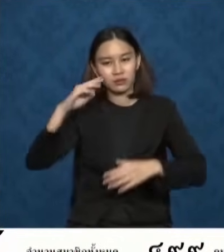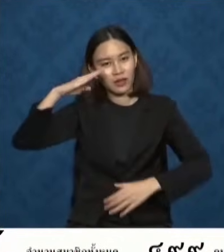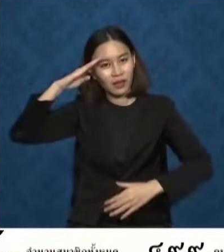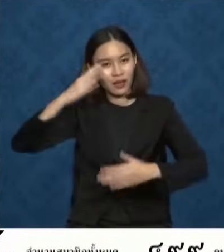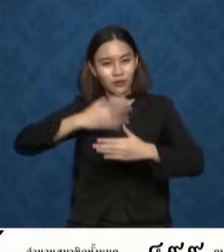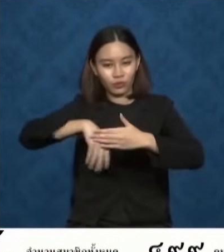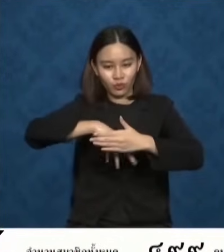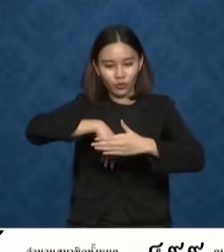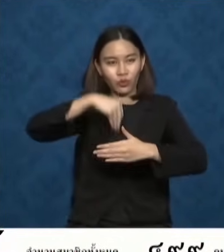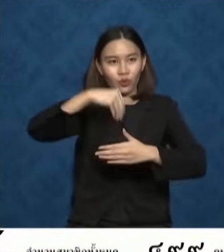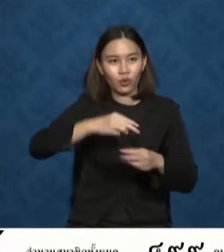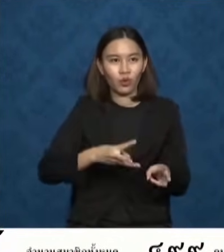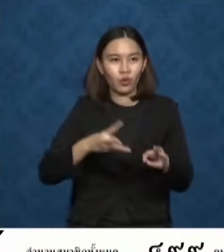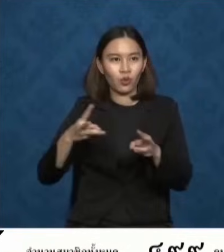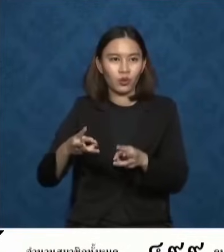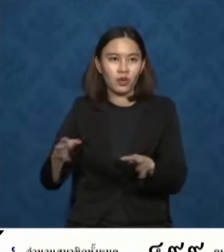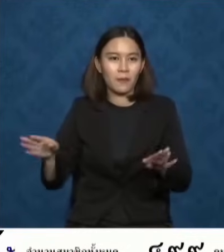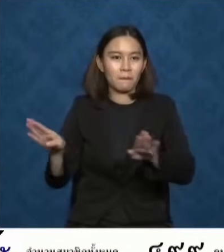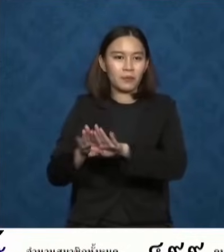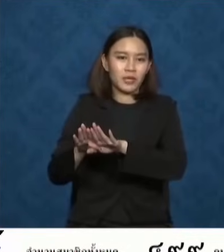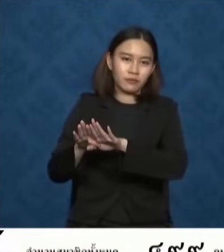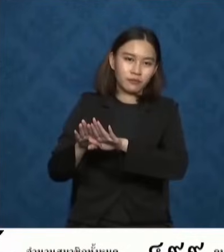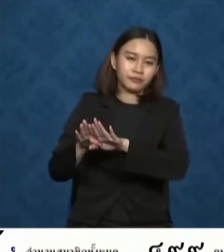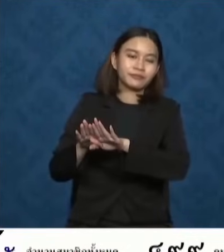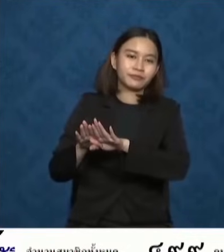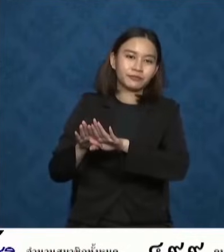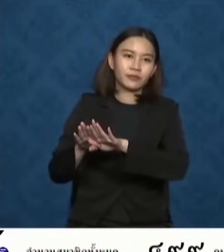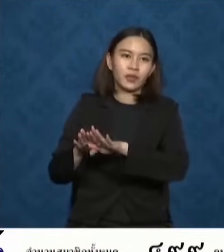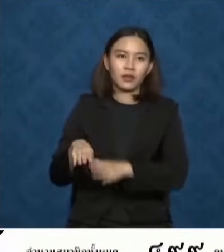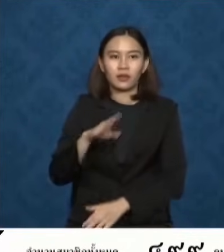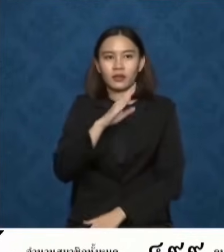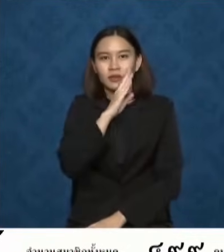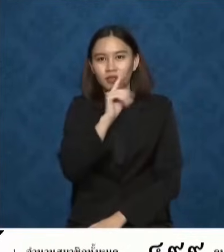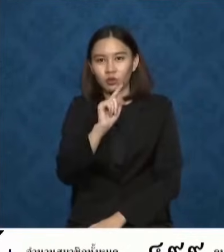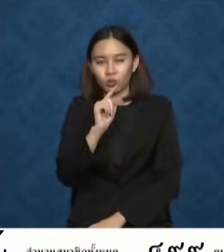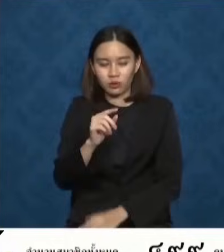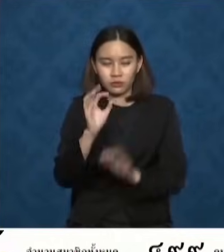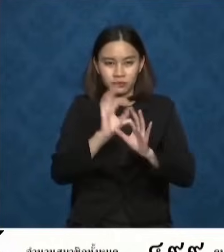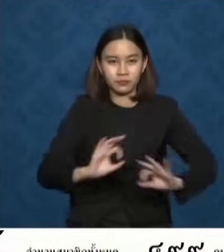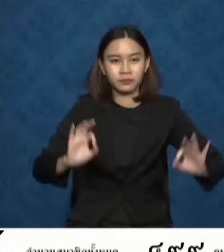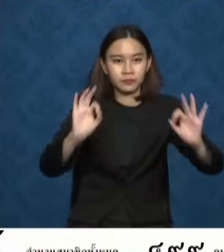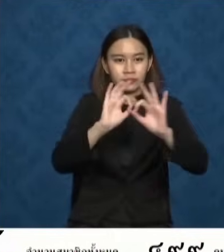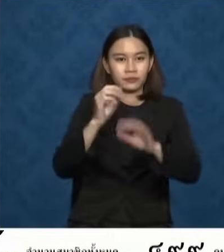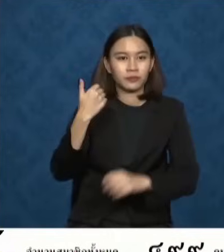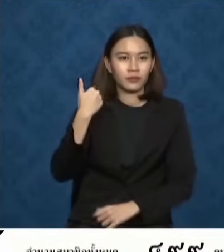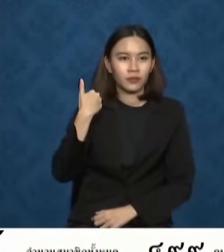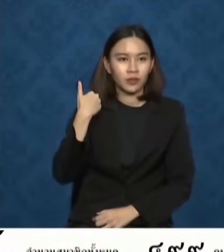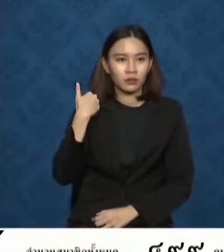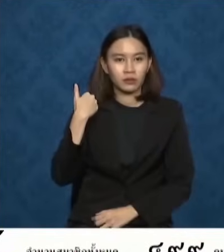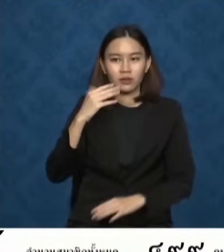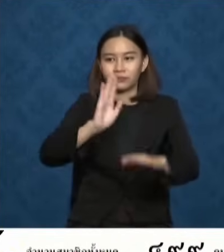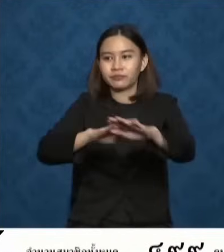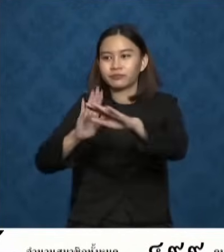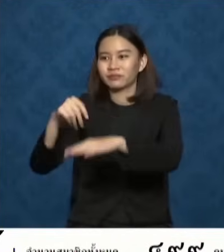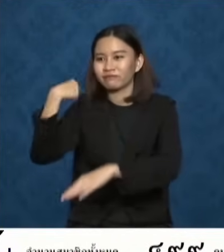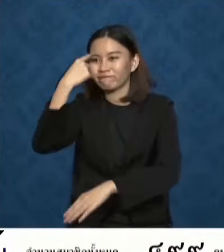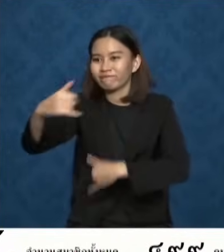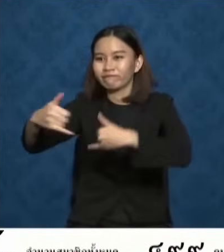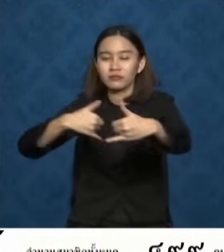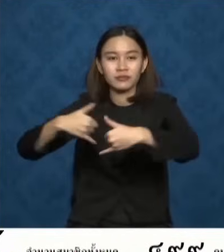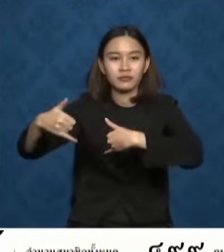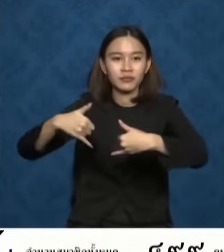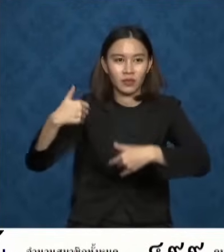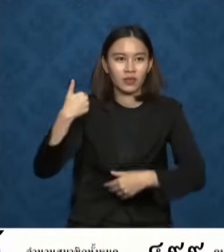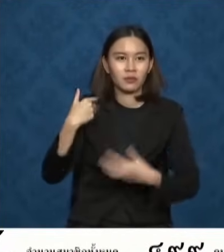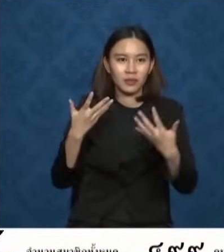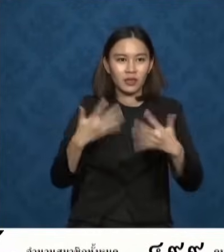นี่จะเป็นวิธีการที่เราปิดทางตัวเองเมื่อมันเกิดสถานการณ์จำเป็นมาแล้วนี่เราไปเกณฑ์ใครมาได้เรียกใครไม่ได้เรื่องนี้เกิดแล้ว